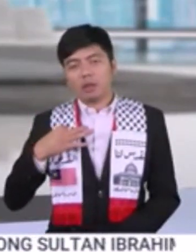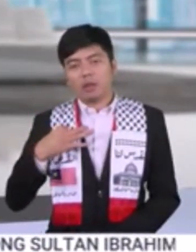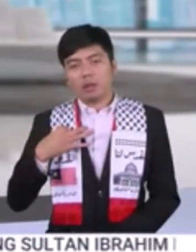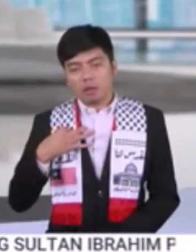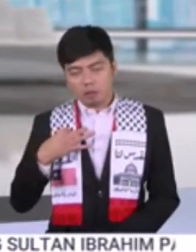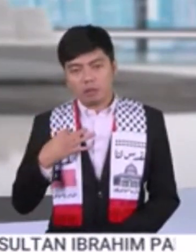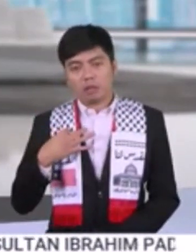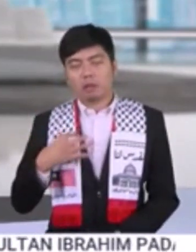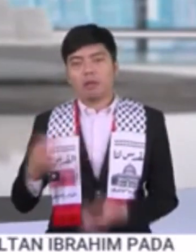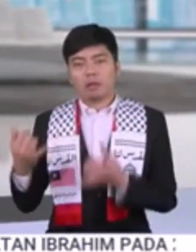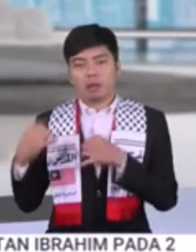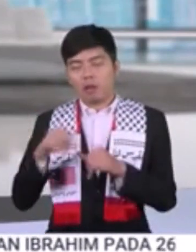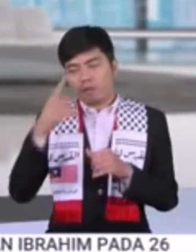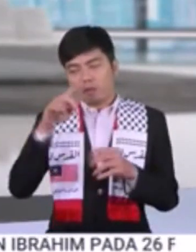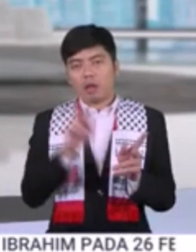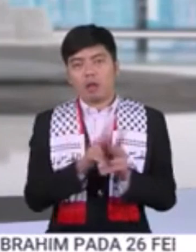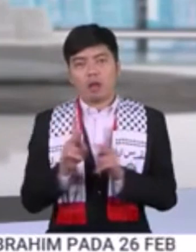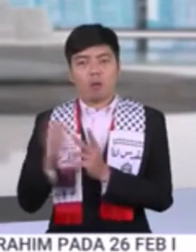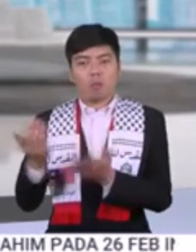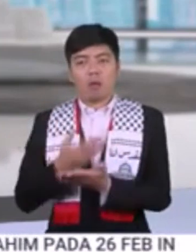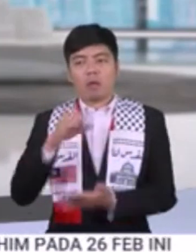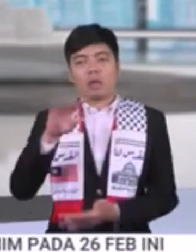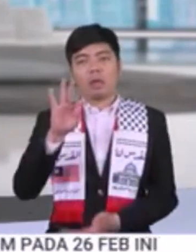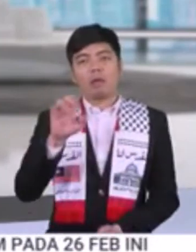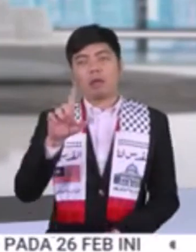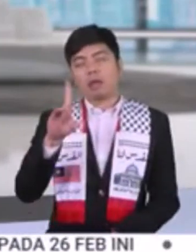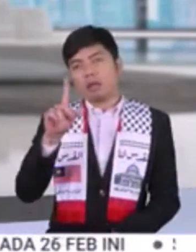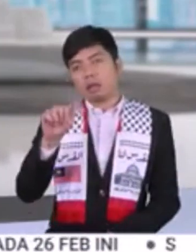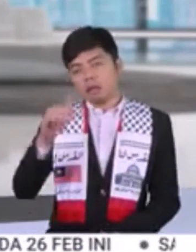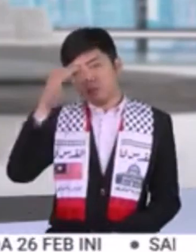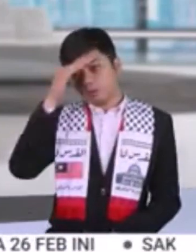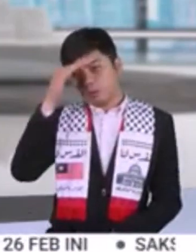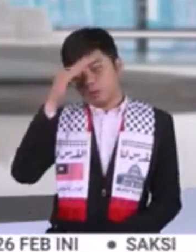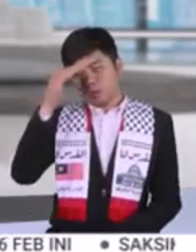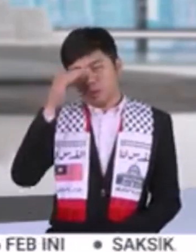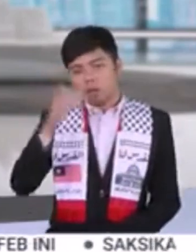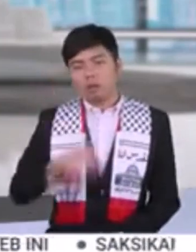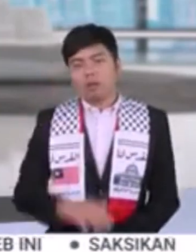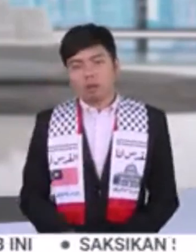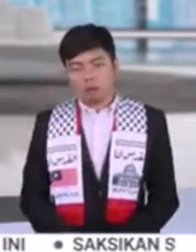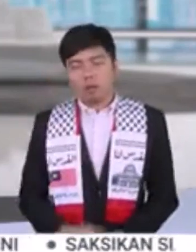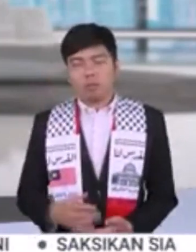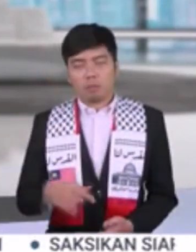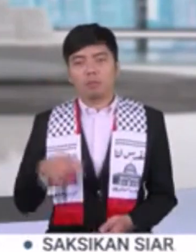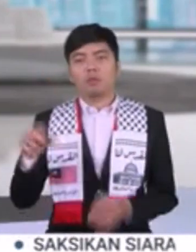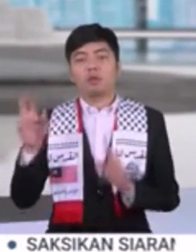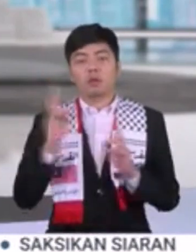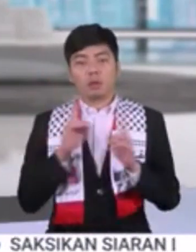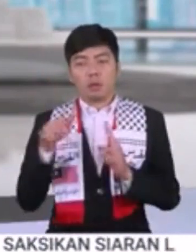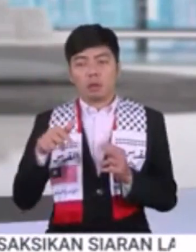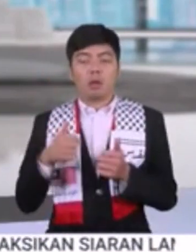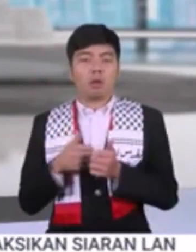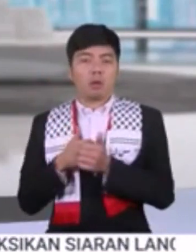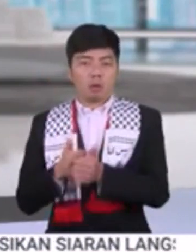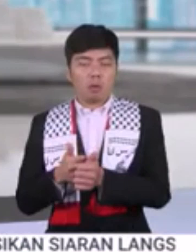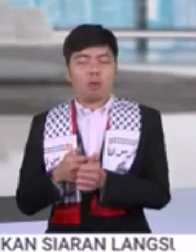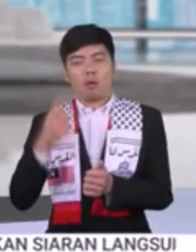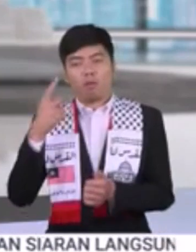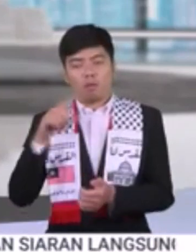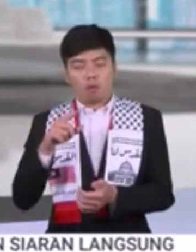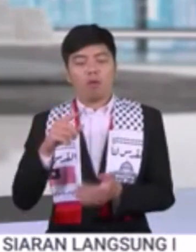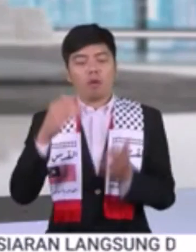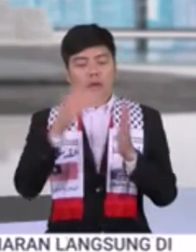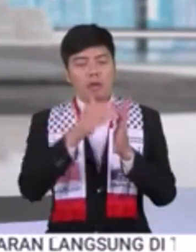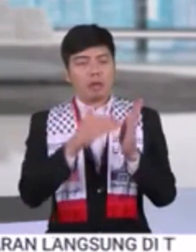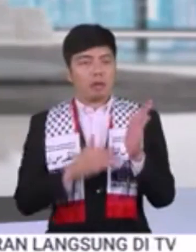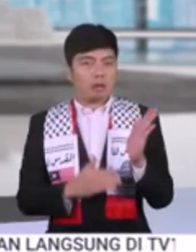diperluas ke kawasan Kampung Baru dan felda di seluruh Johor menteri besar Datuk on Hafiz Gazi berkata ia selari dengan pelaksanaan agenda